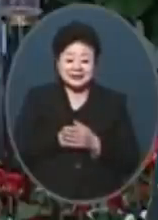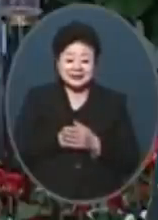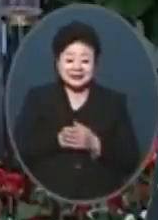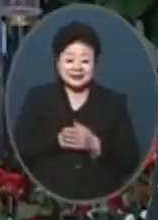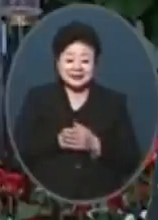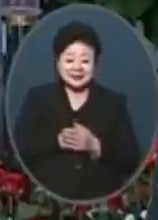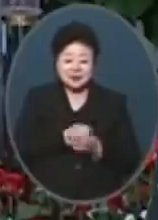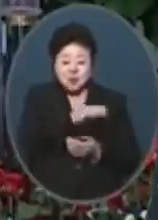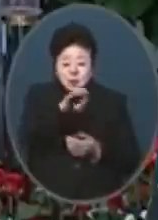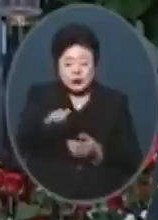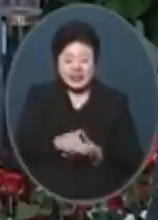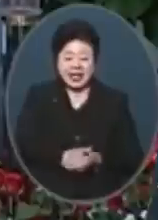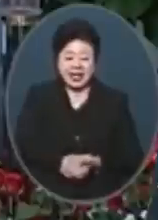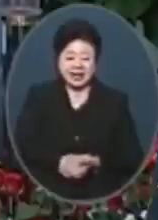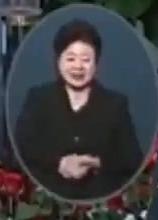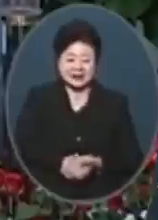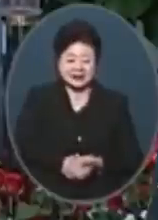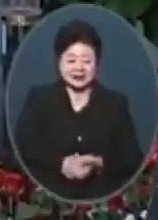우리의